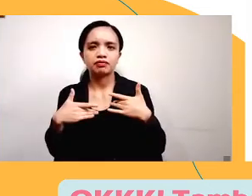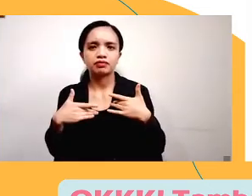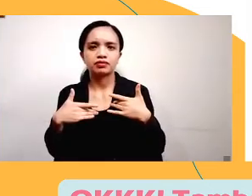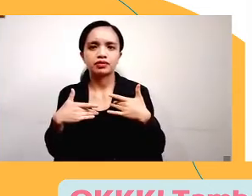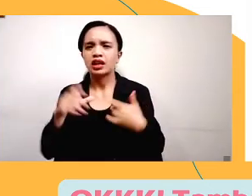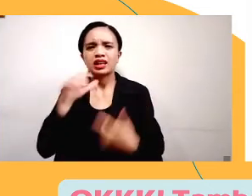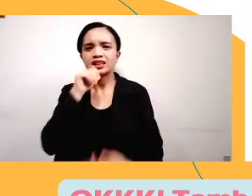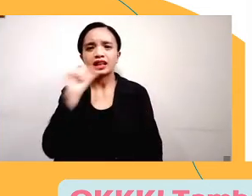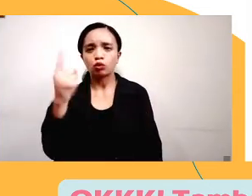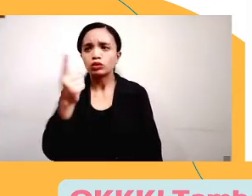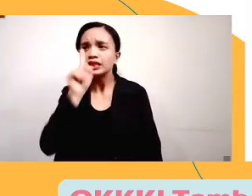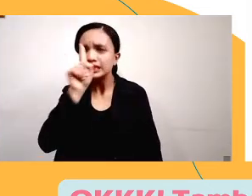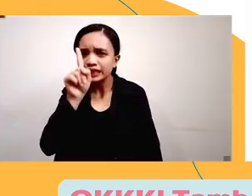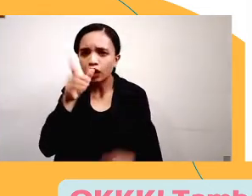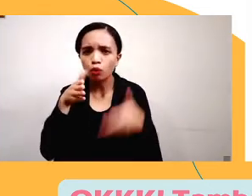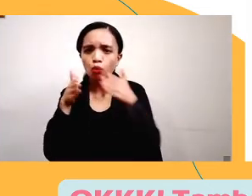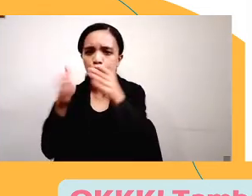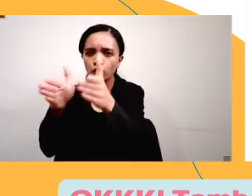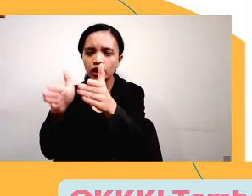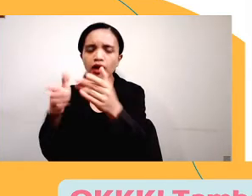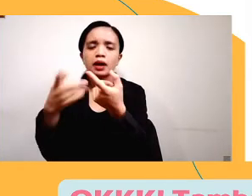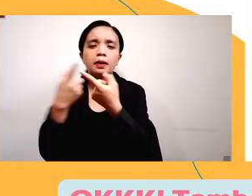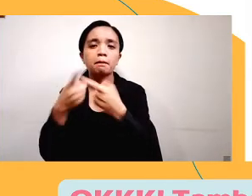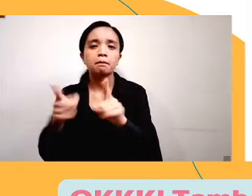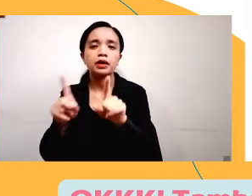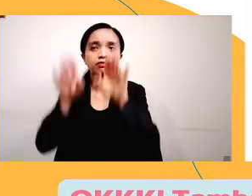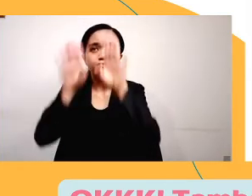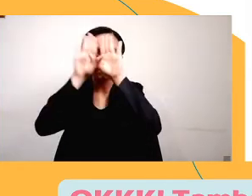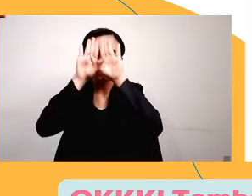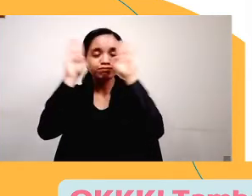sa ating goal. Kung bukas ang ating pag-iisip, tama